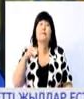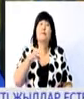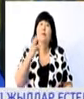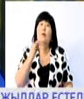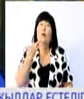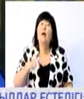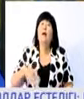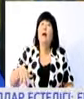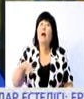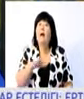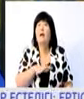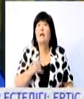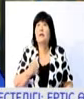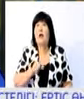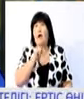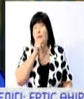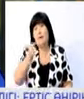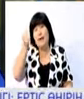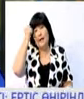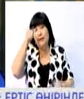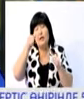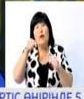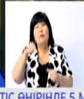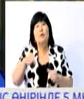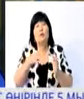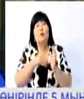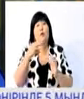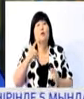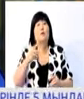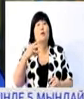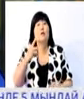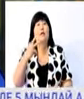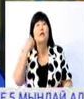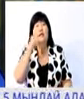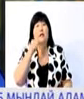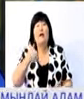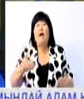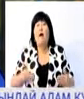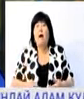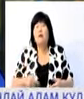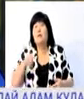атындағы алаңдағы бабамыздың ескерткіші 1931-32 жылдардағы аштық пен